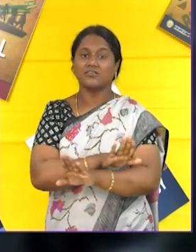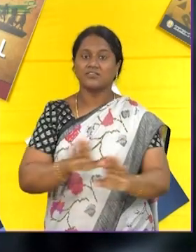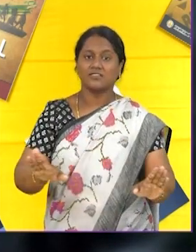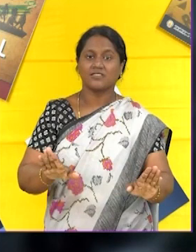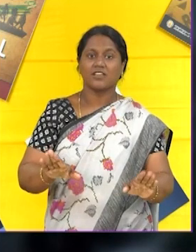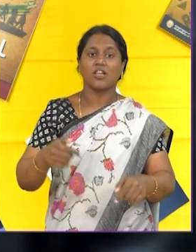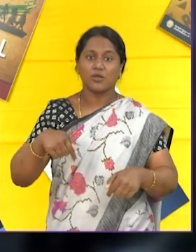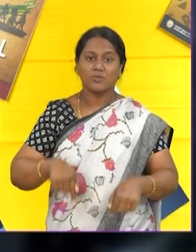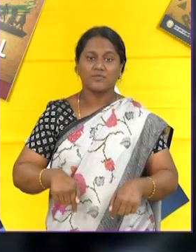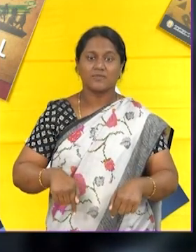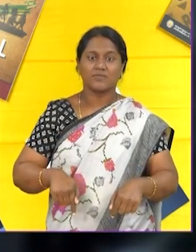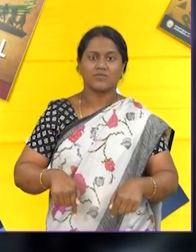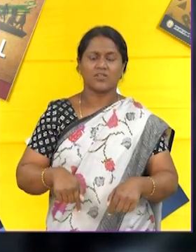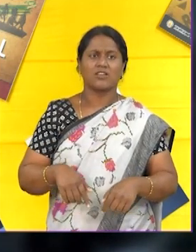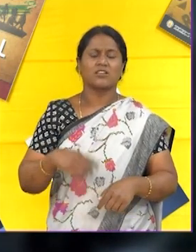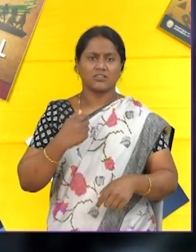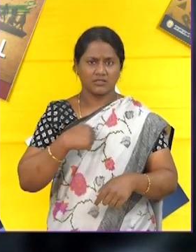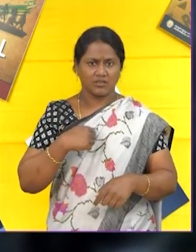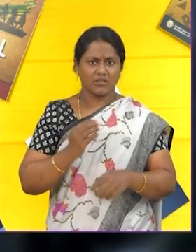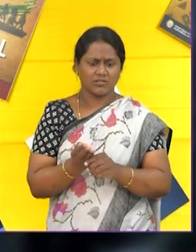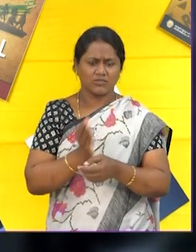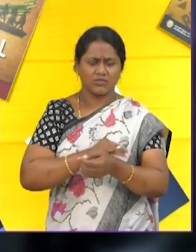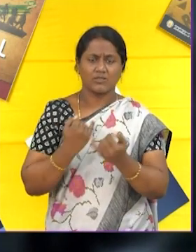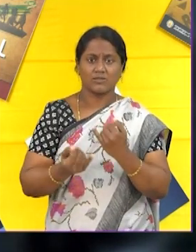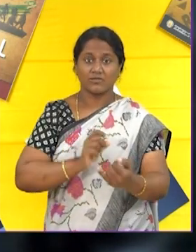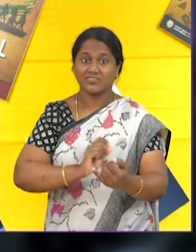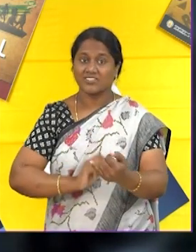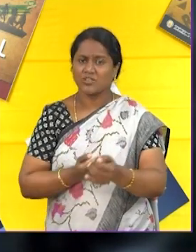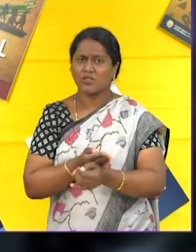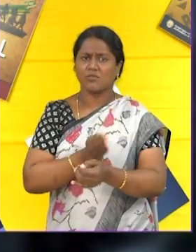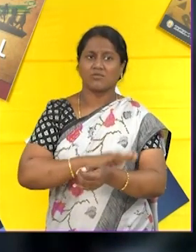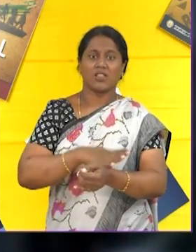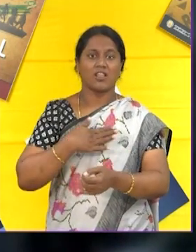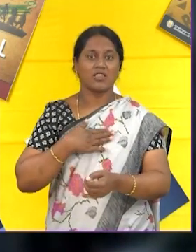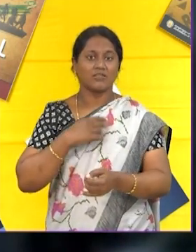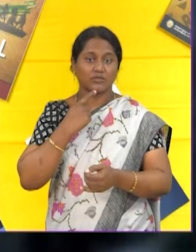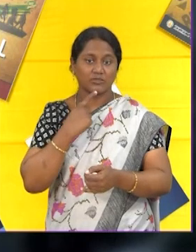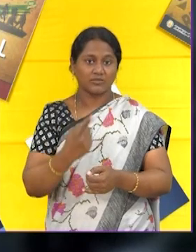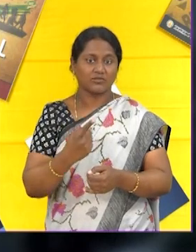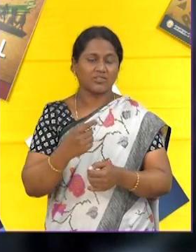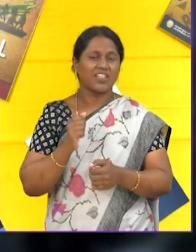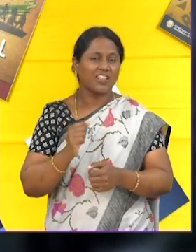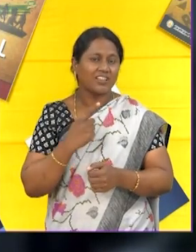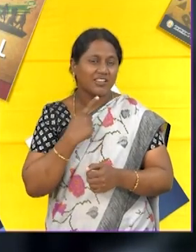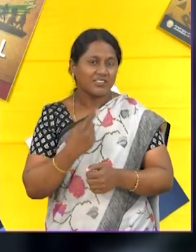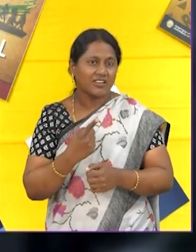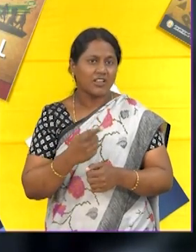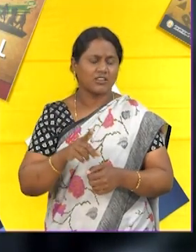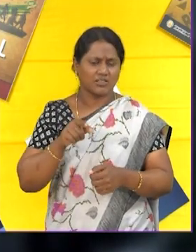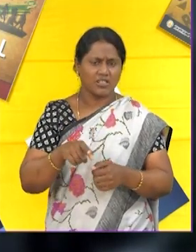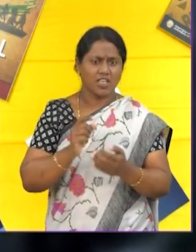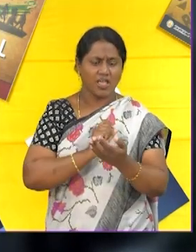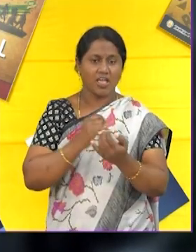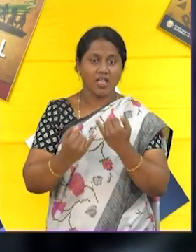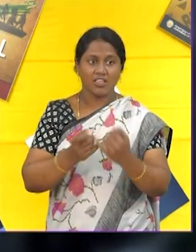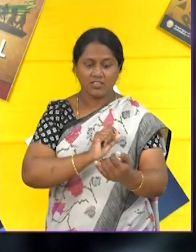நவ் பிஃபோர் we enter into the text, I would like to tell that we all should develop